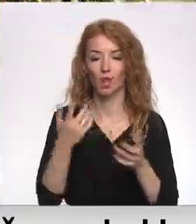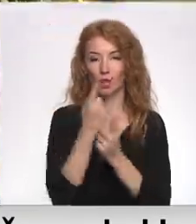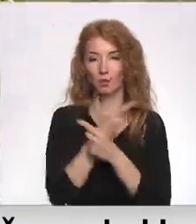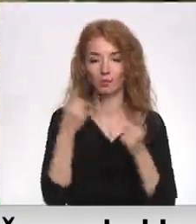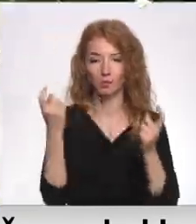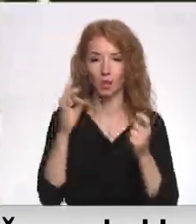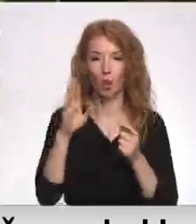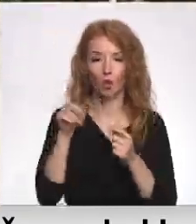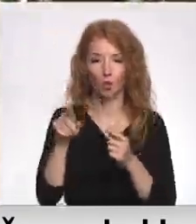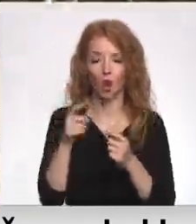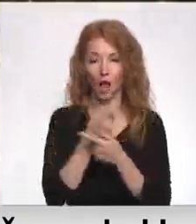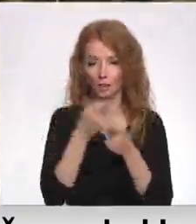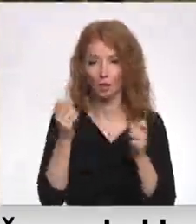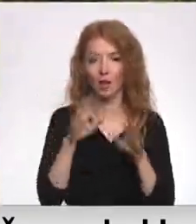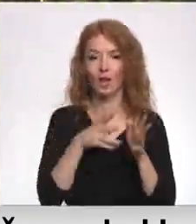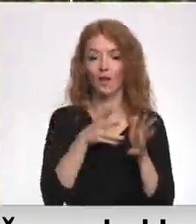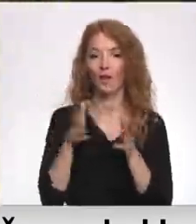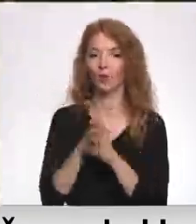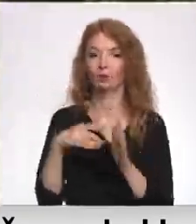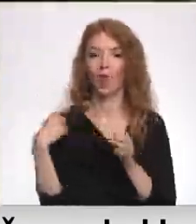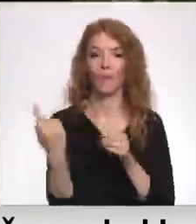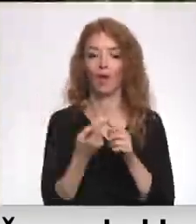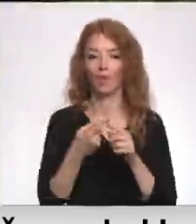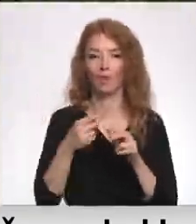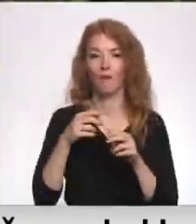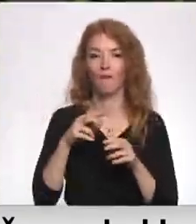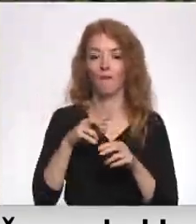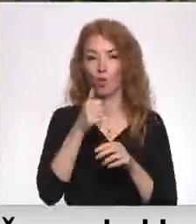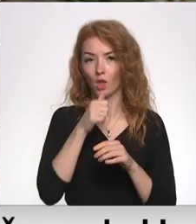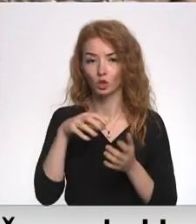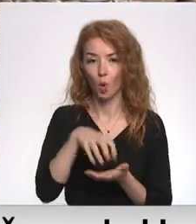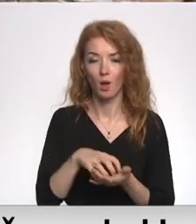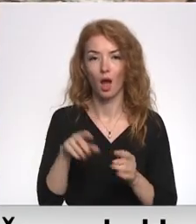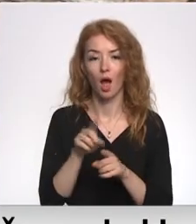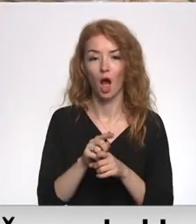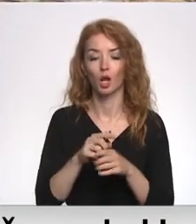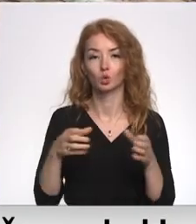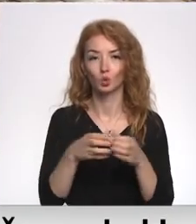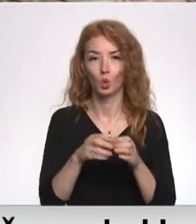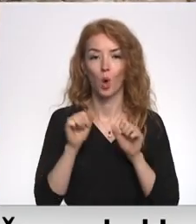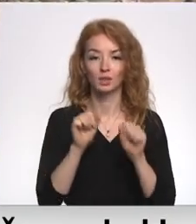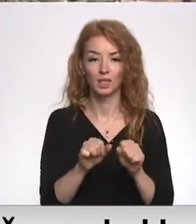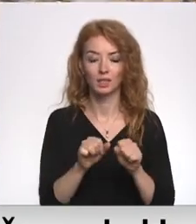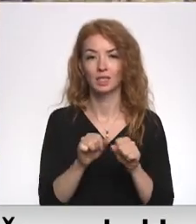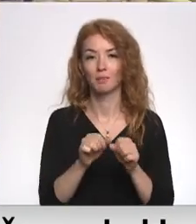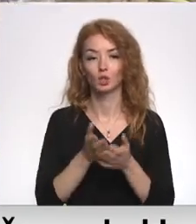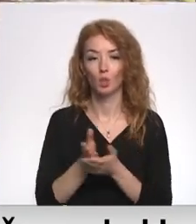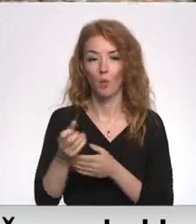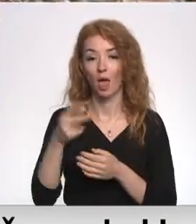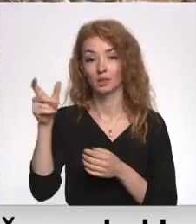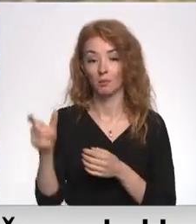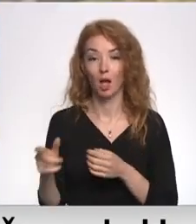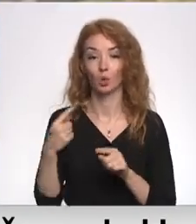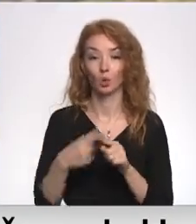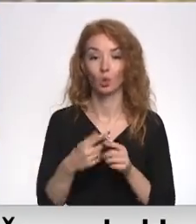ir jāsaņem atzinums par ietekmu uz apkārtējiem ūdens objektiem, ir jāsaņem atzinums no sugu un biotopa aizsardzības jomas